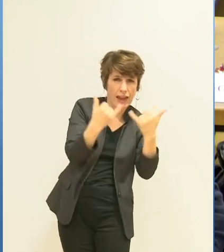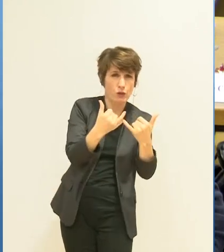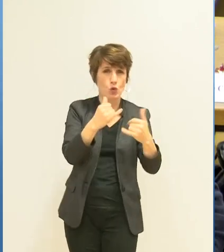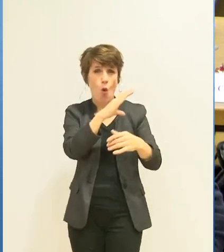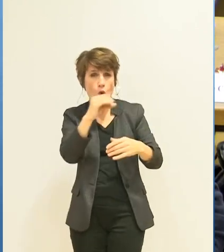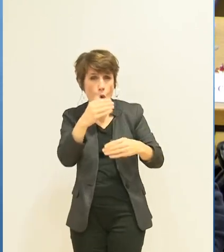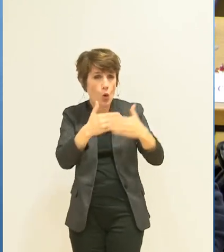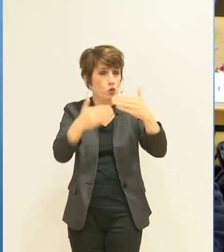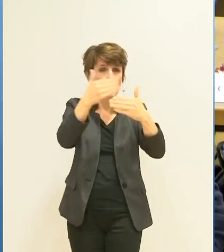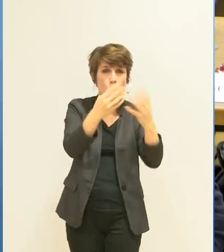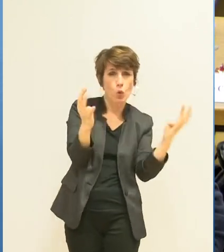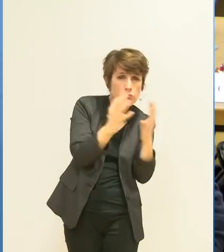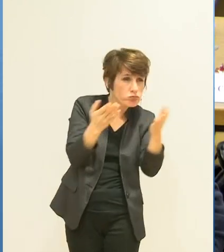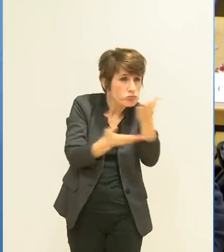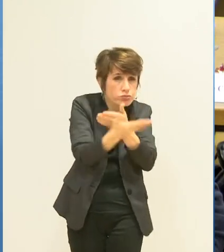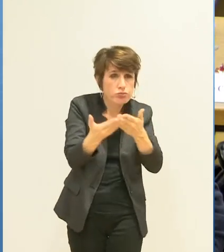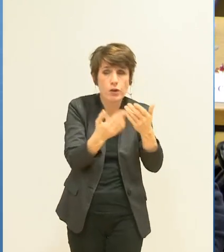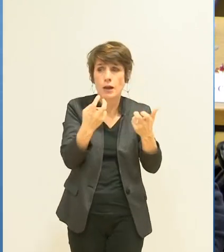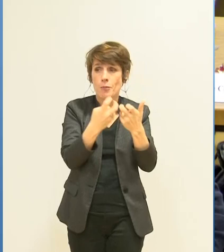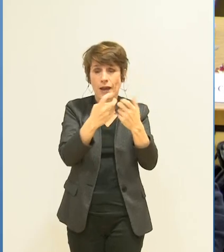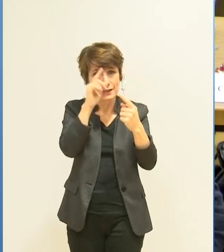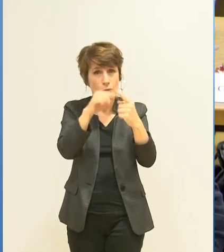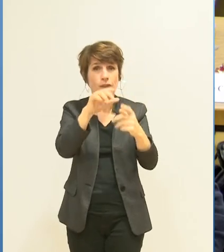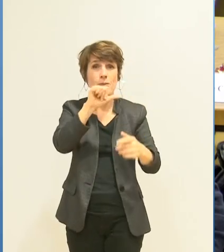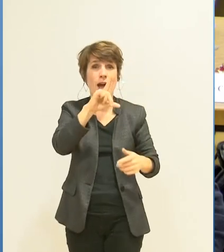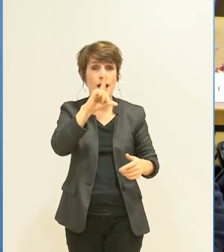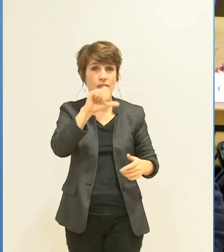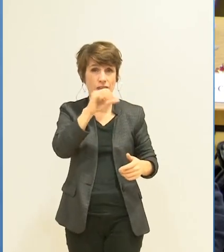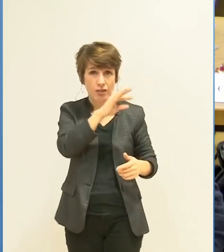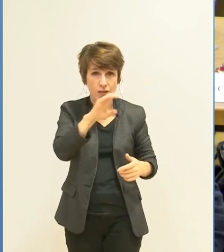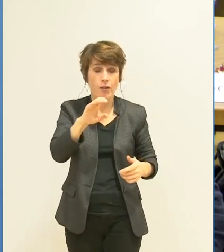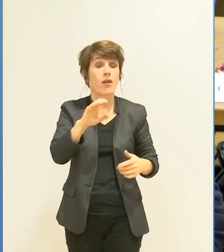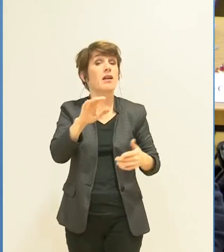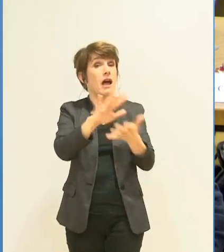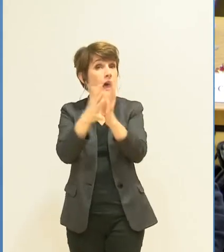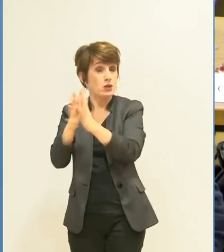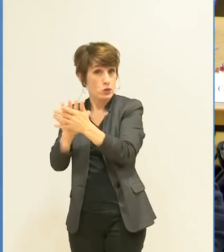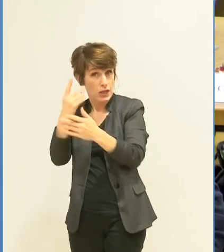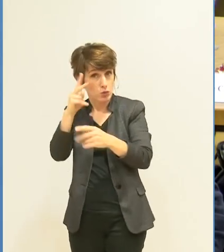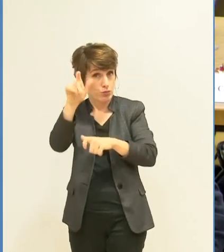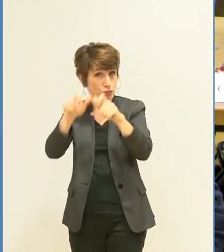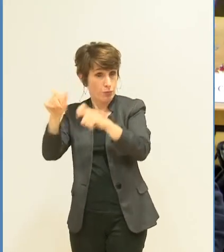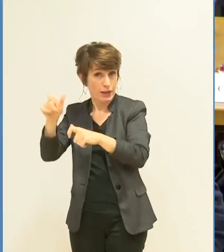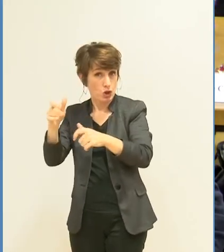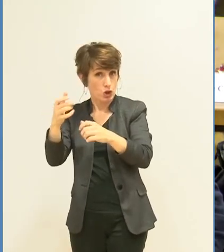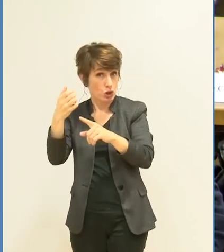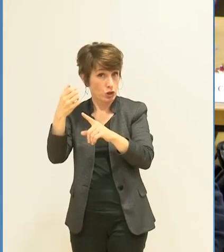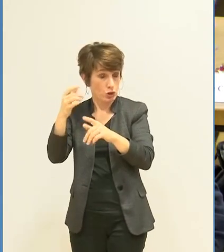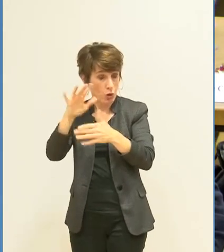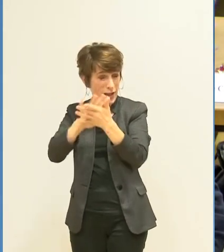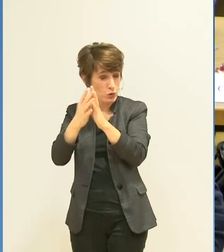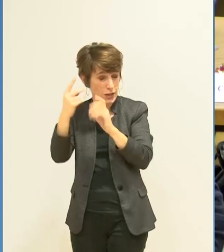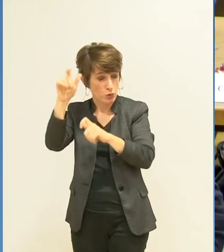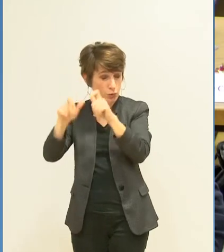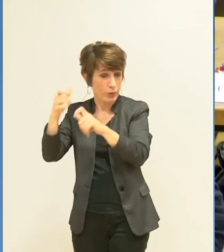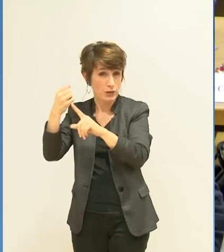qu'ils aient lieu autour de la date avec un retour très positif des associations de défense des personnes en situation de handicap sur notre plan de